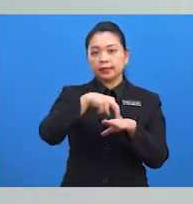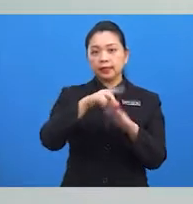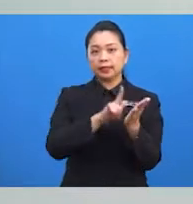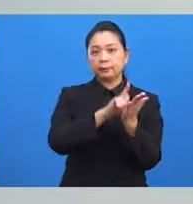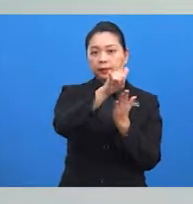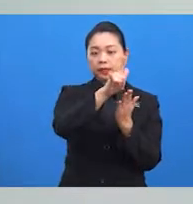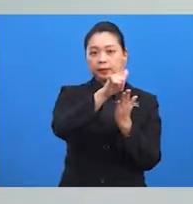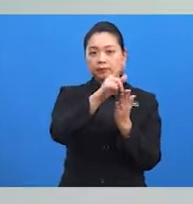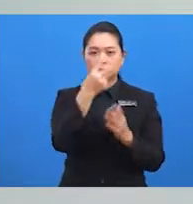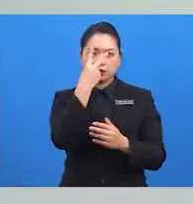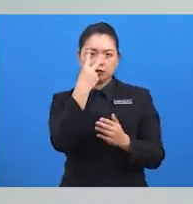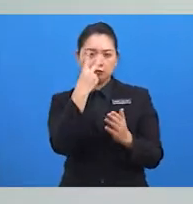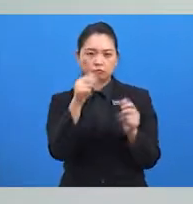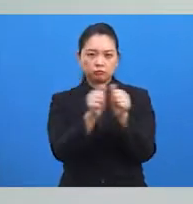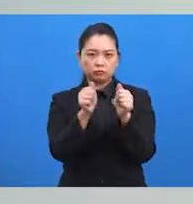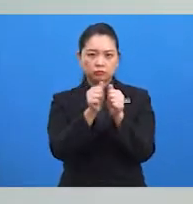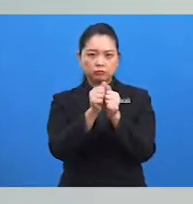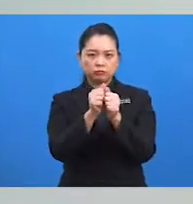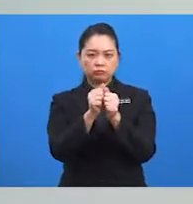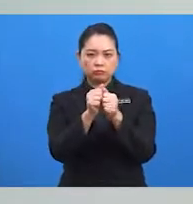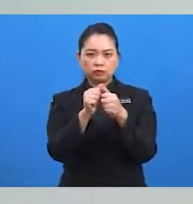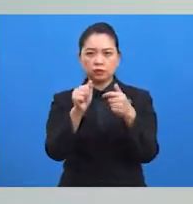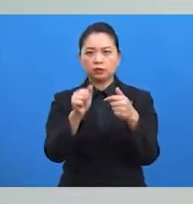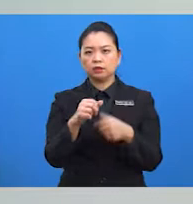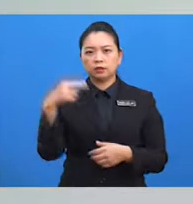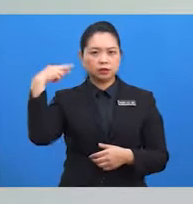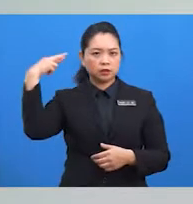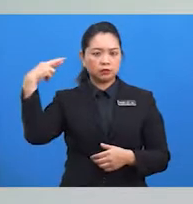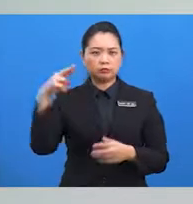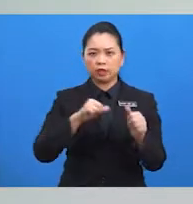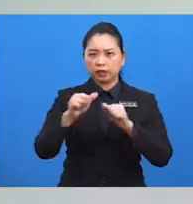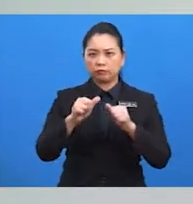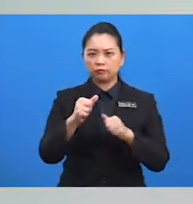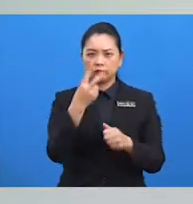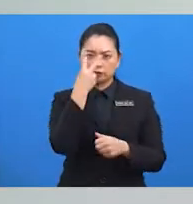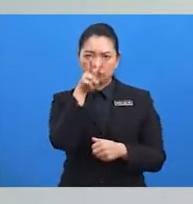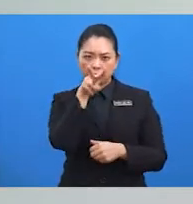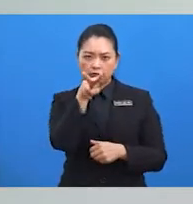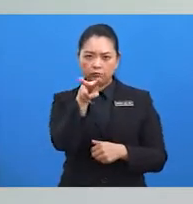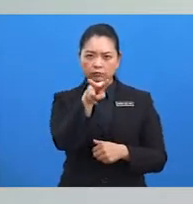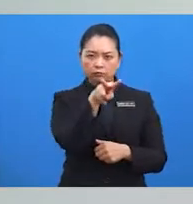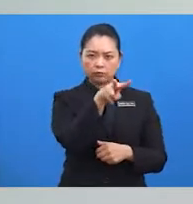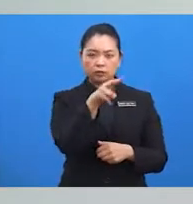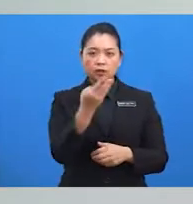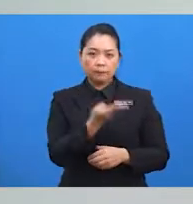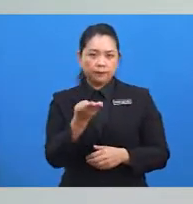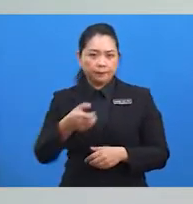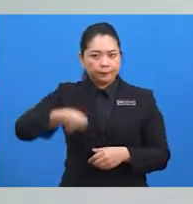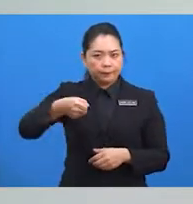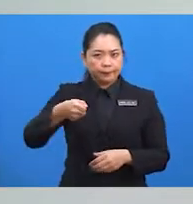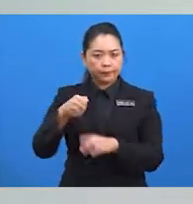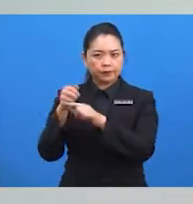tidak dibawa naik ke dalam kapal terbang tahukah memori bahwa